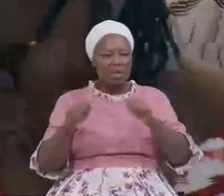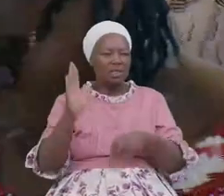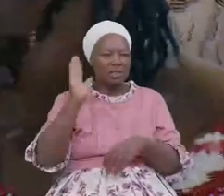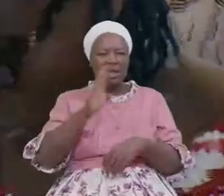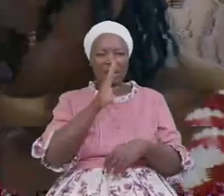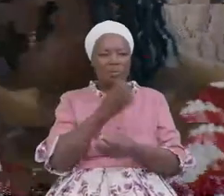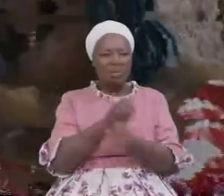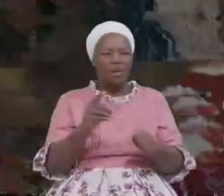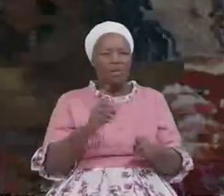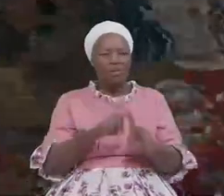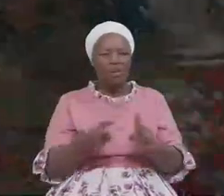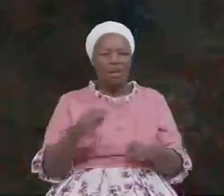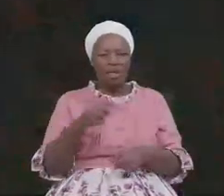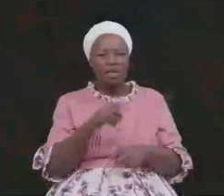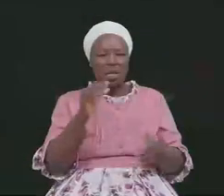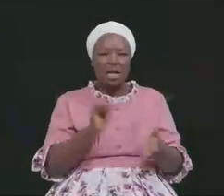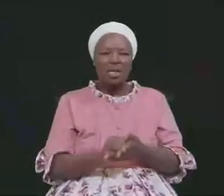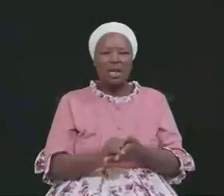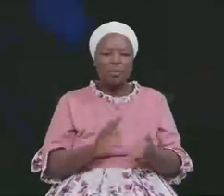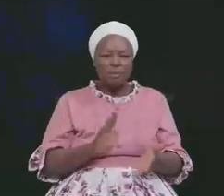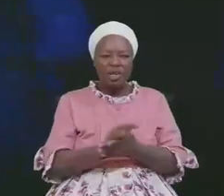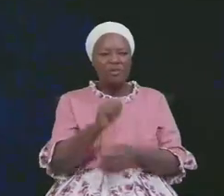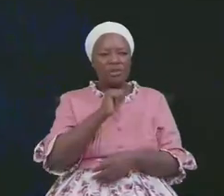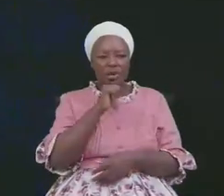croira pas sera condamné.